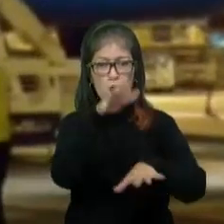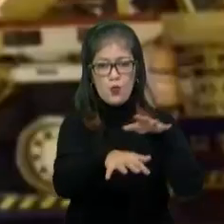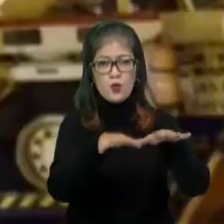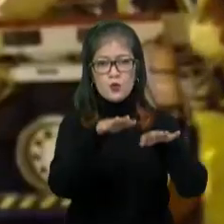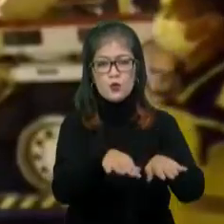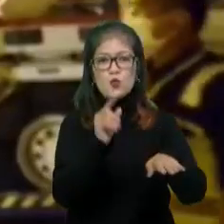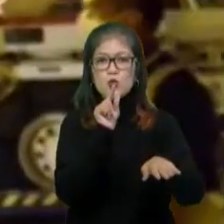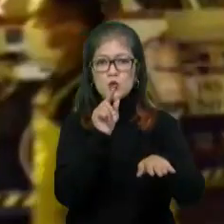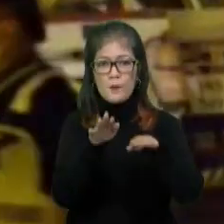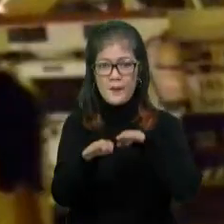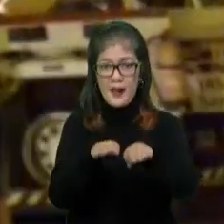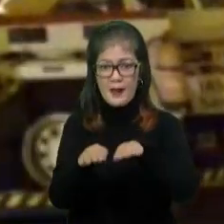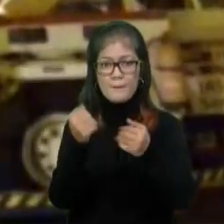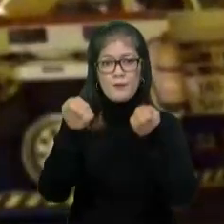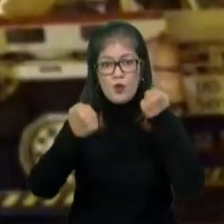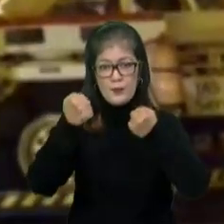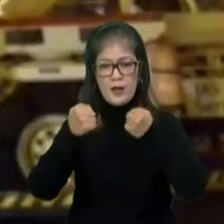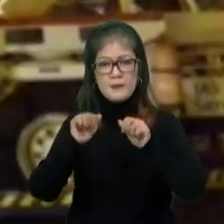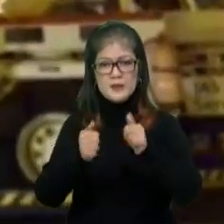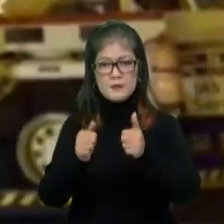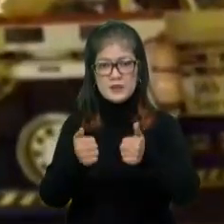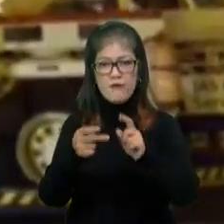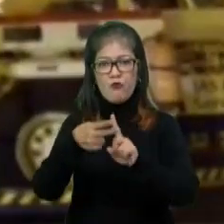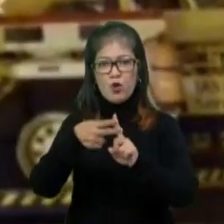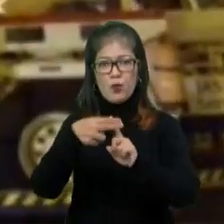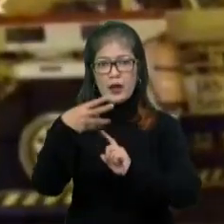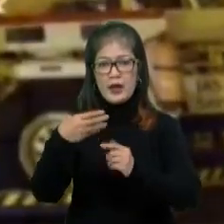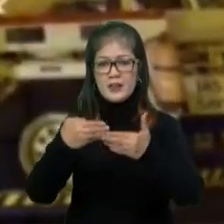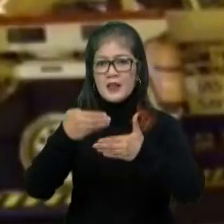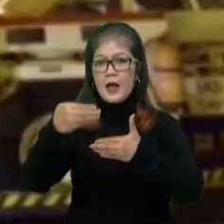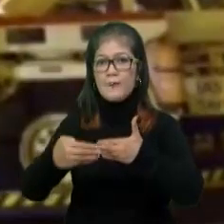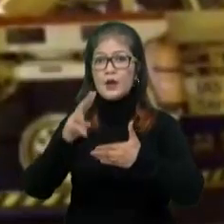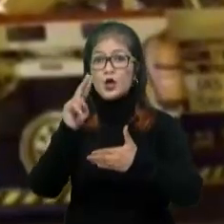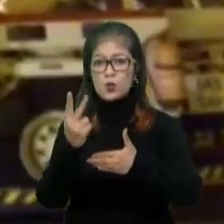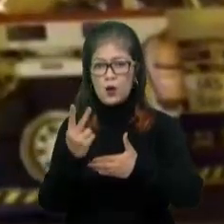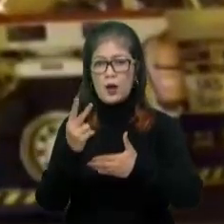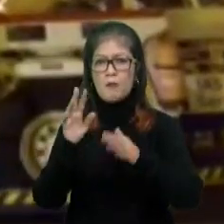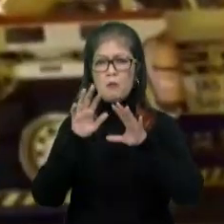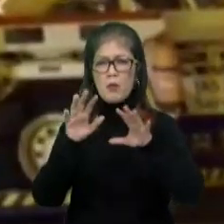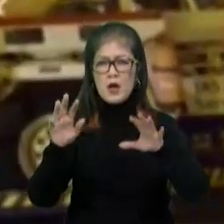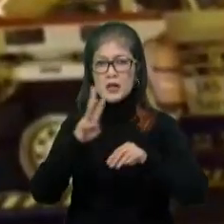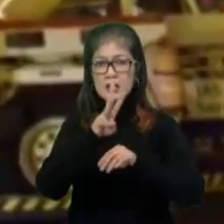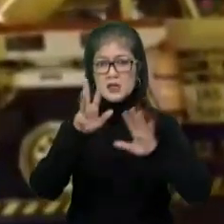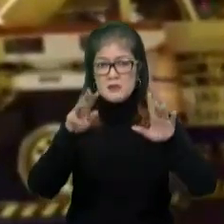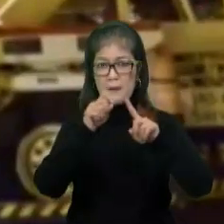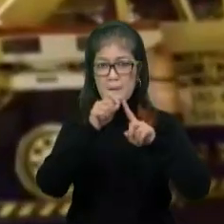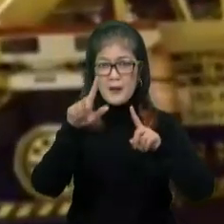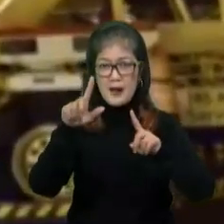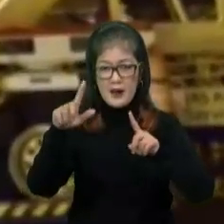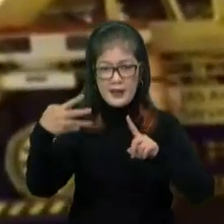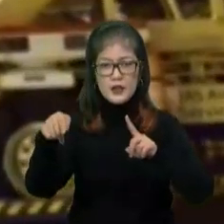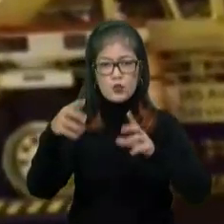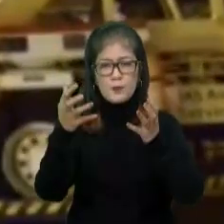mobil dan perlengkapan Formula E tahap 2 sebanyak 39 palet dengan seberat total 90